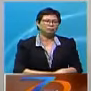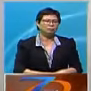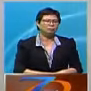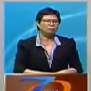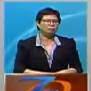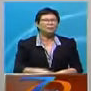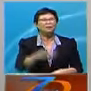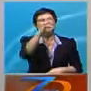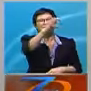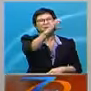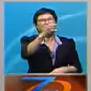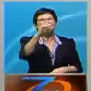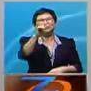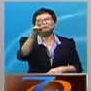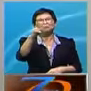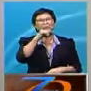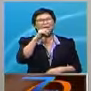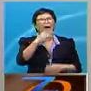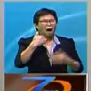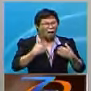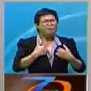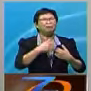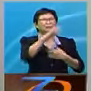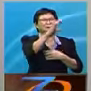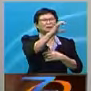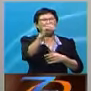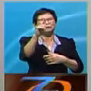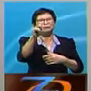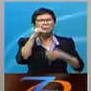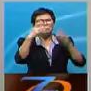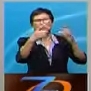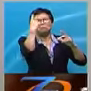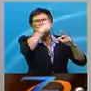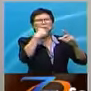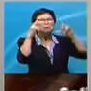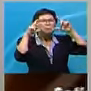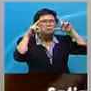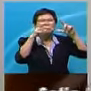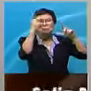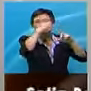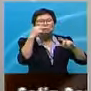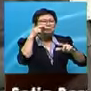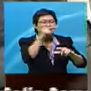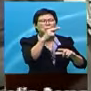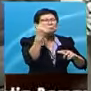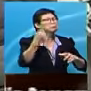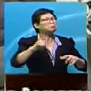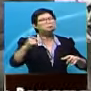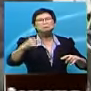Walaupun di CCTV tidak nampak muka suspek, dua lelaki tersebut.